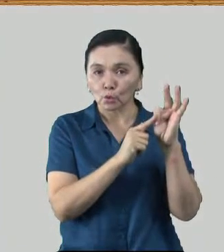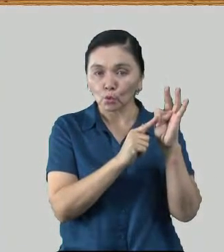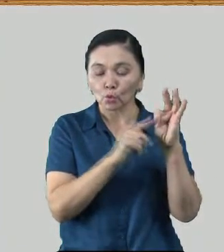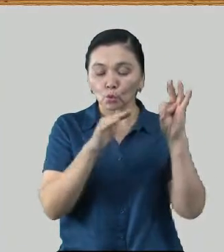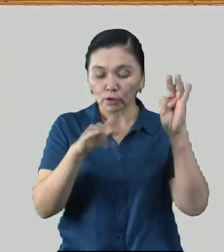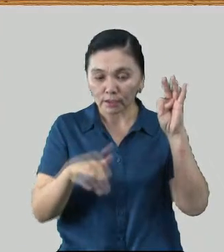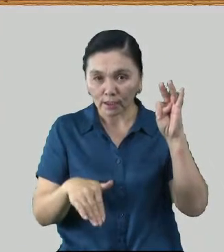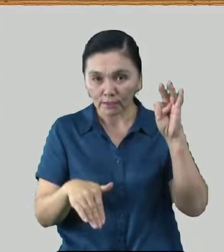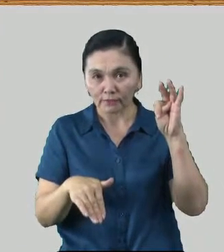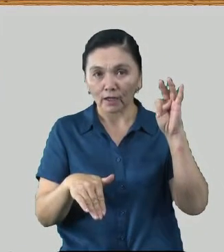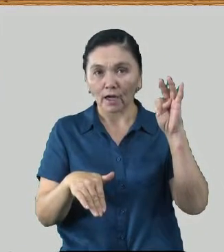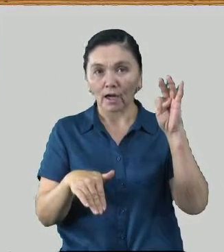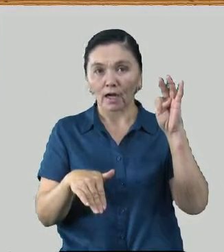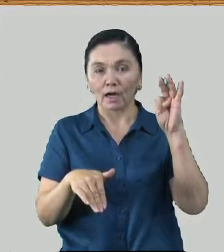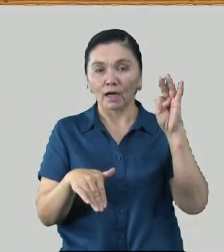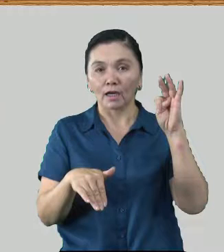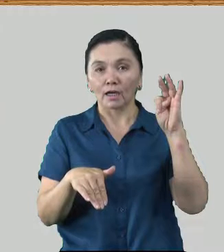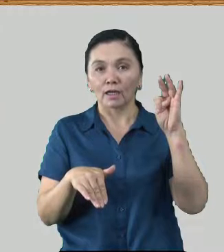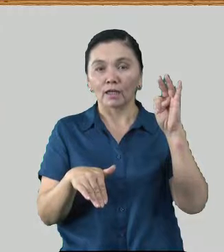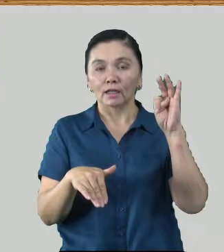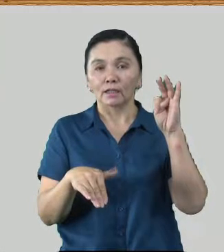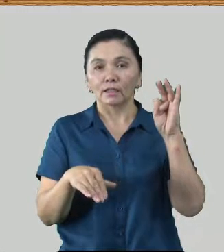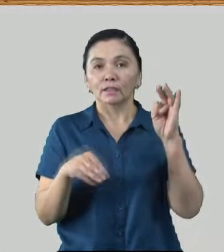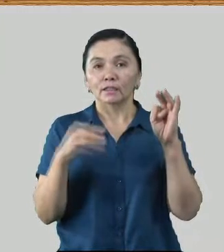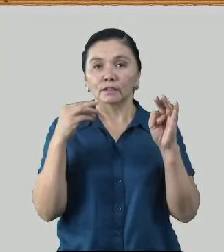Нагнулся. Два.